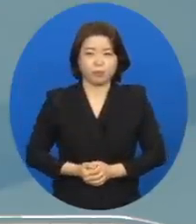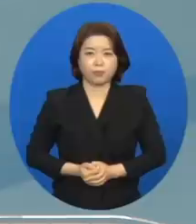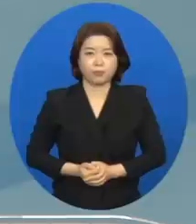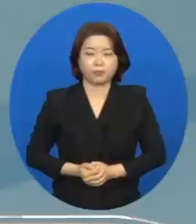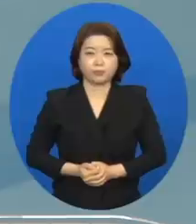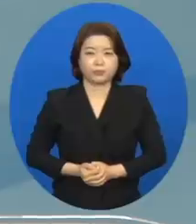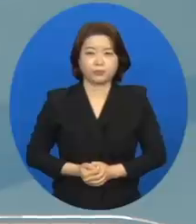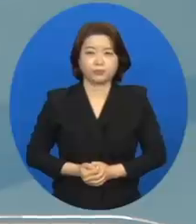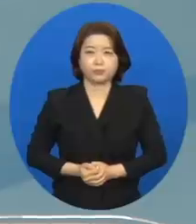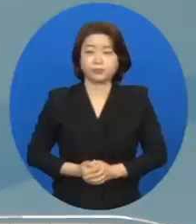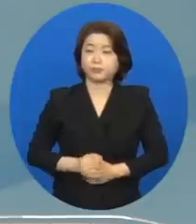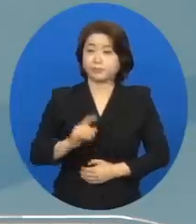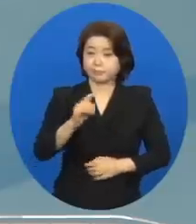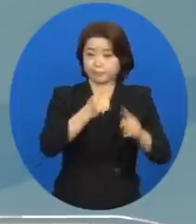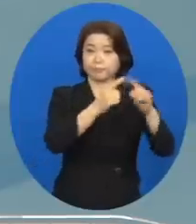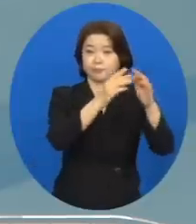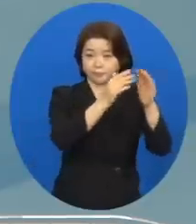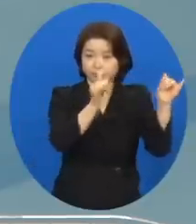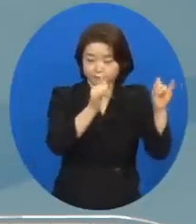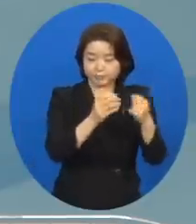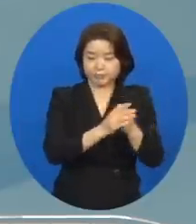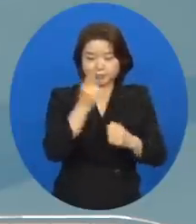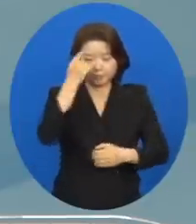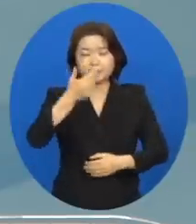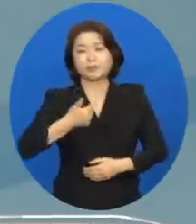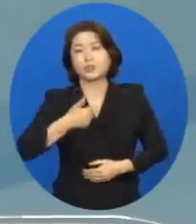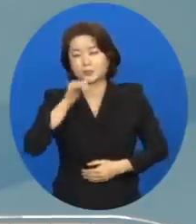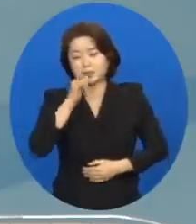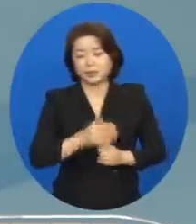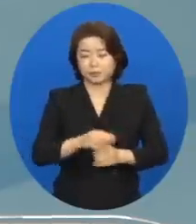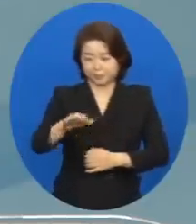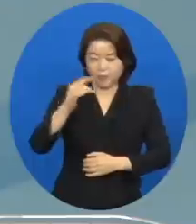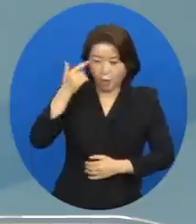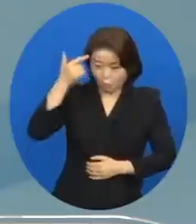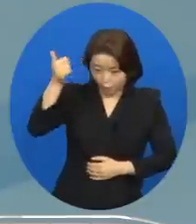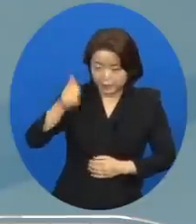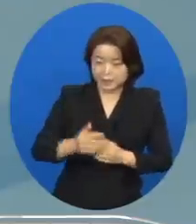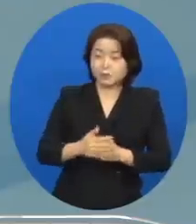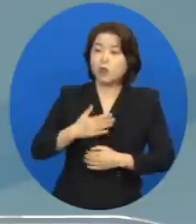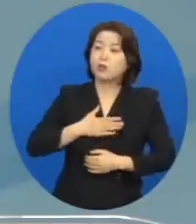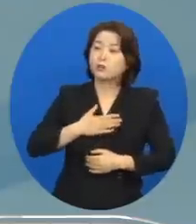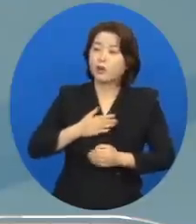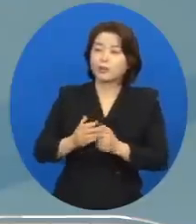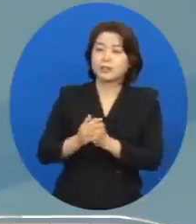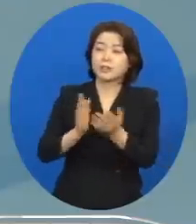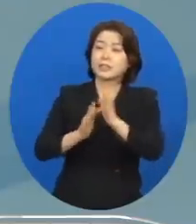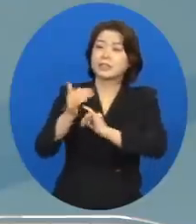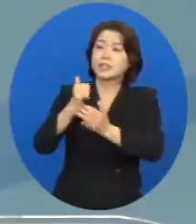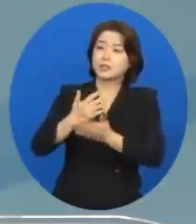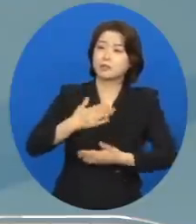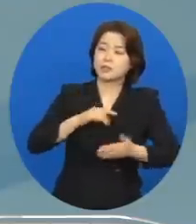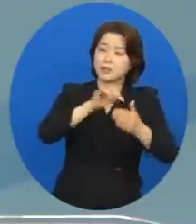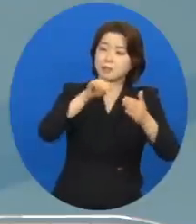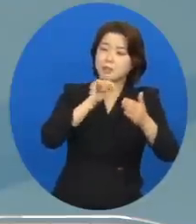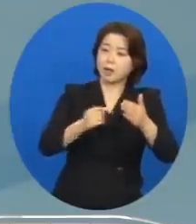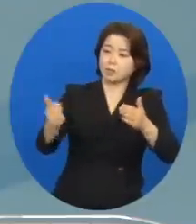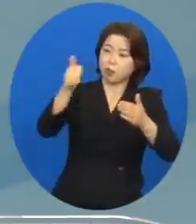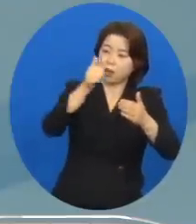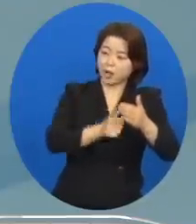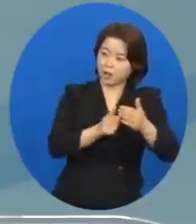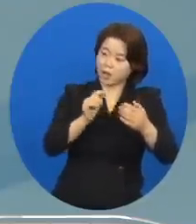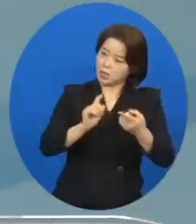거예요. 어떤 교인이 그런 질문을 하더라고요. 목사님, 저는 예수님께서 제 마음에 와 계시다는